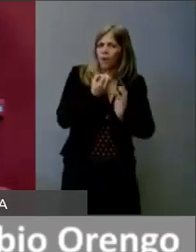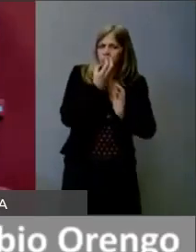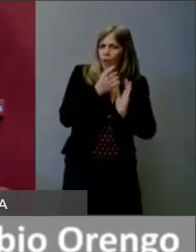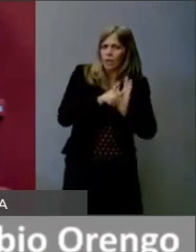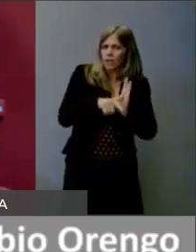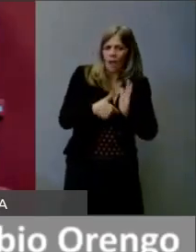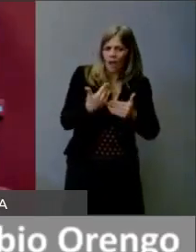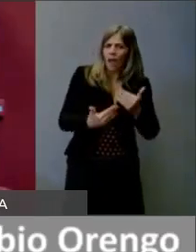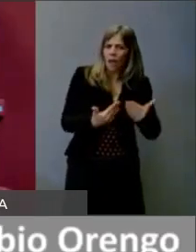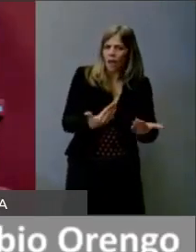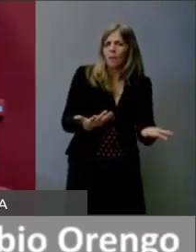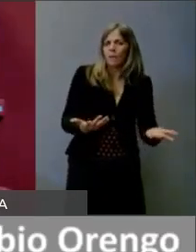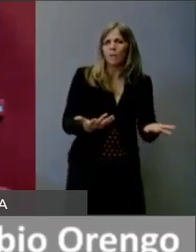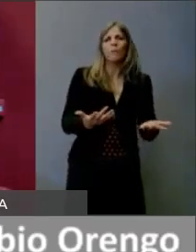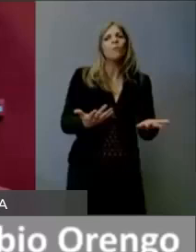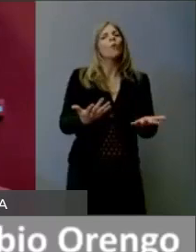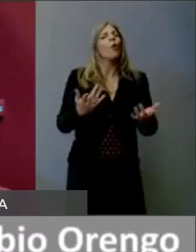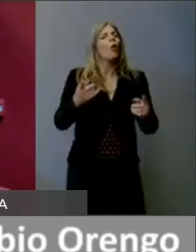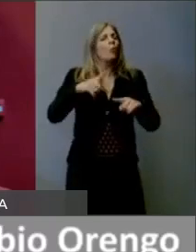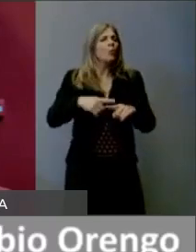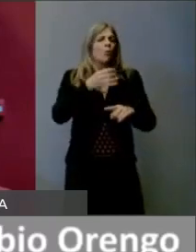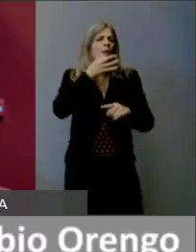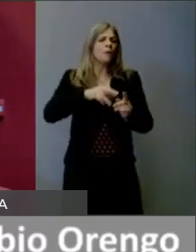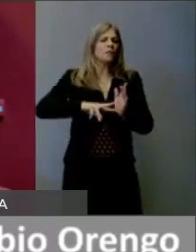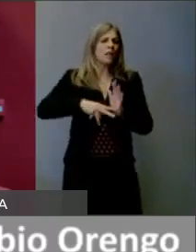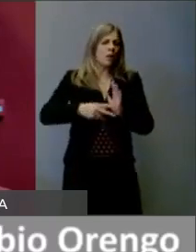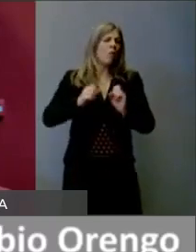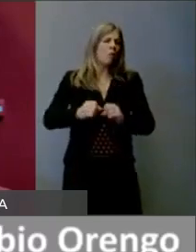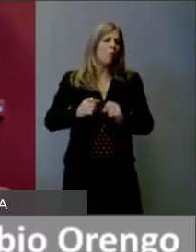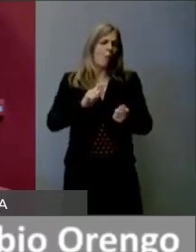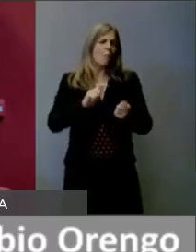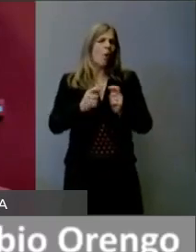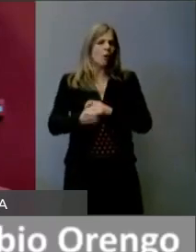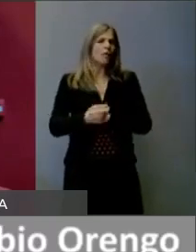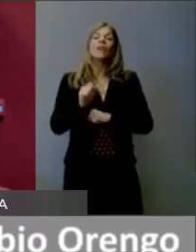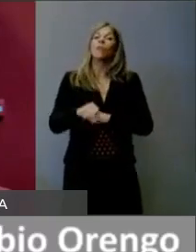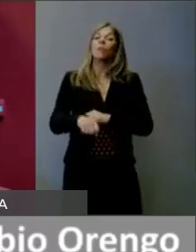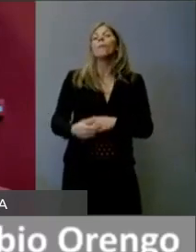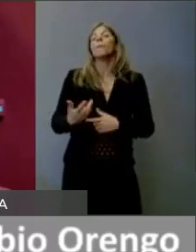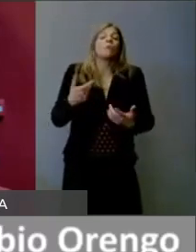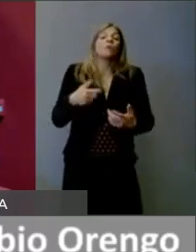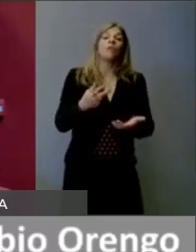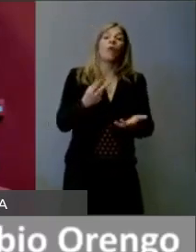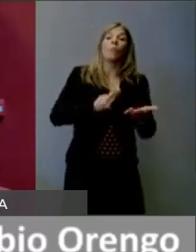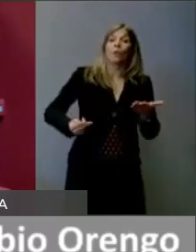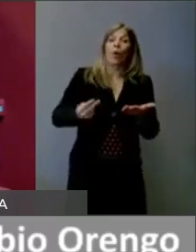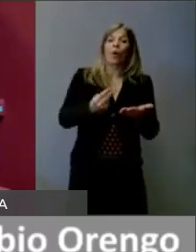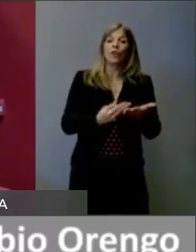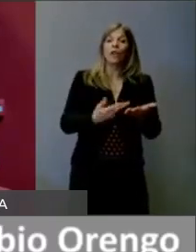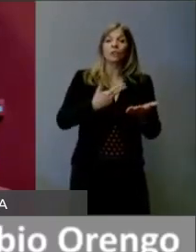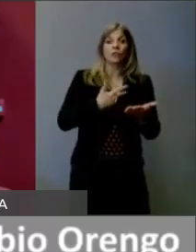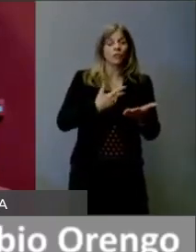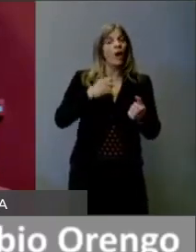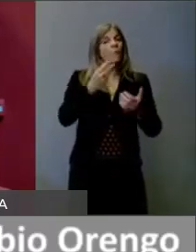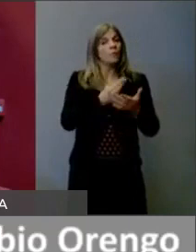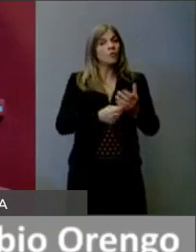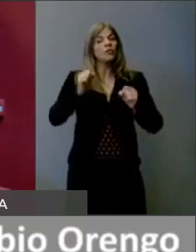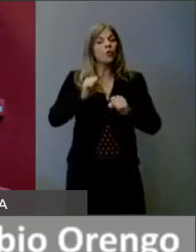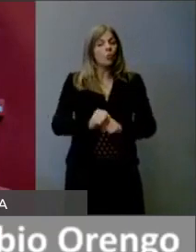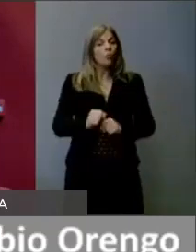anche la possibilità tecnica di farlo. Quando ci sono dei progetti, i progetti possono essere ridotti nelle